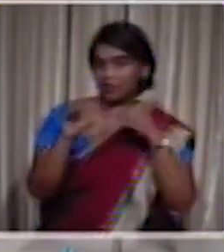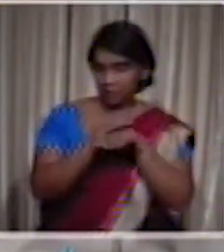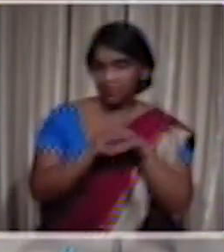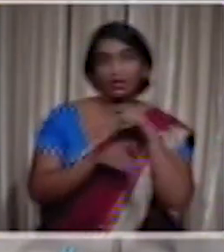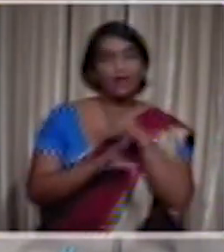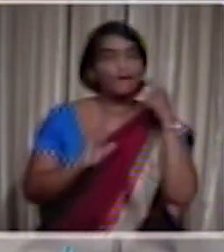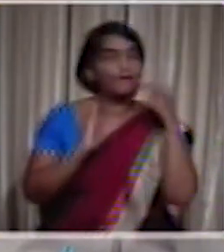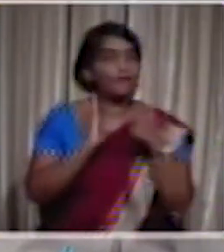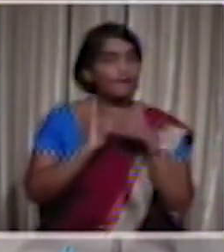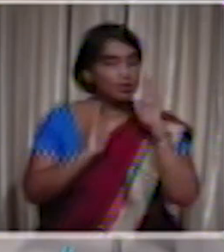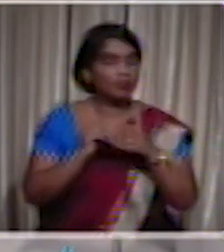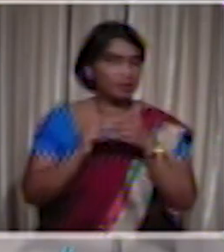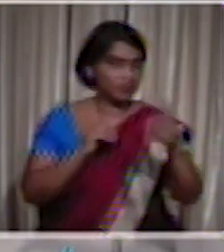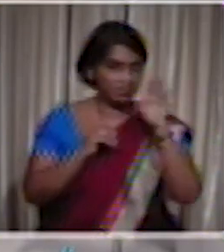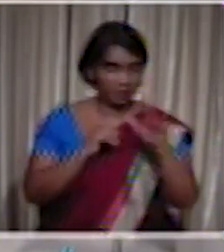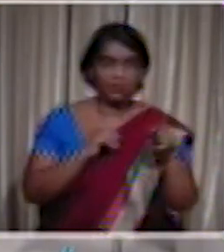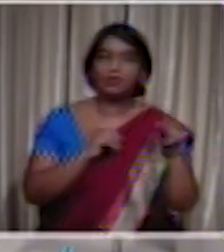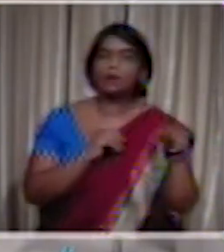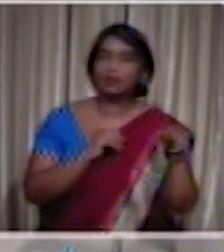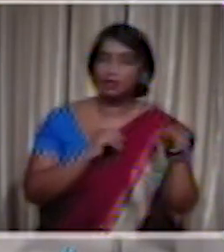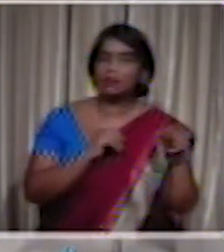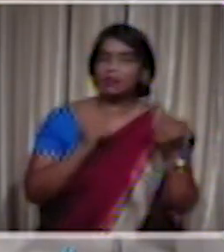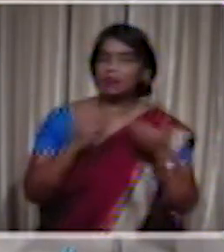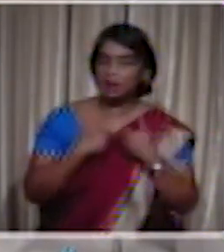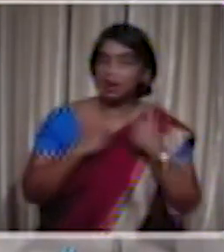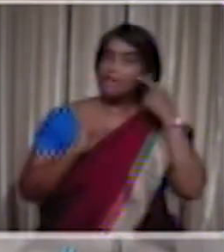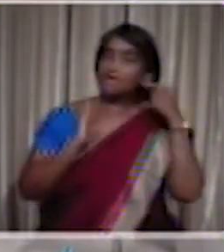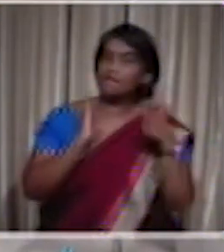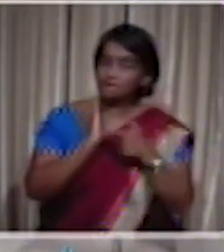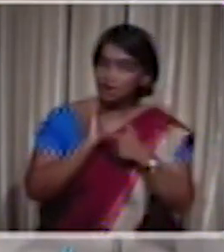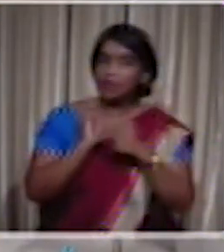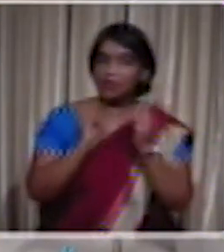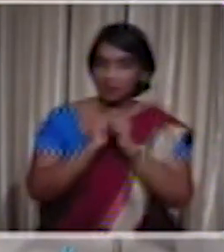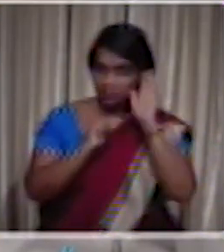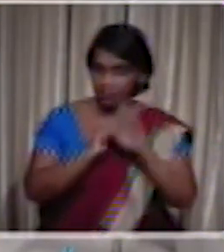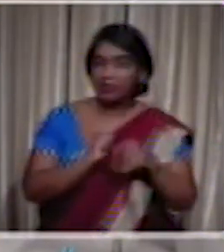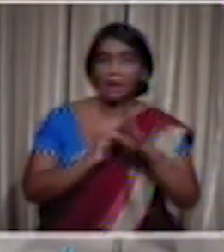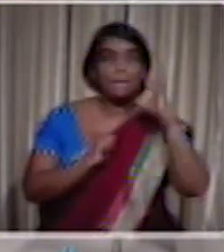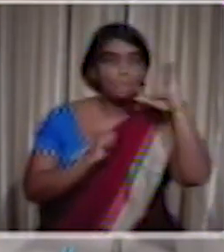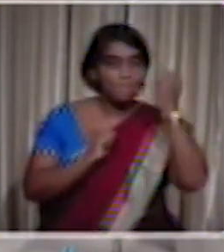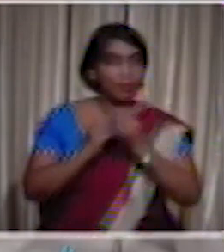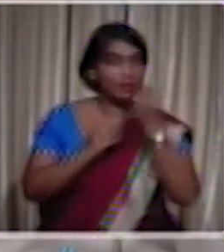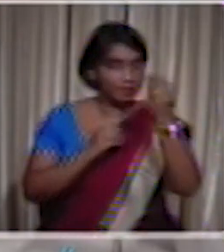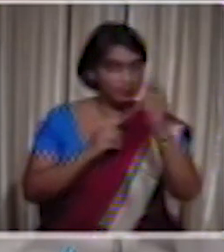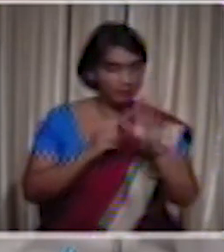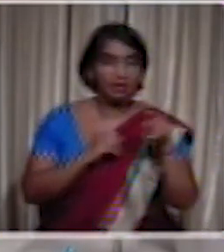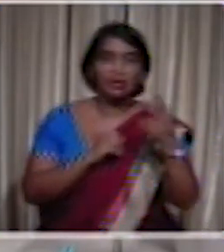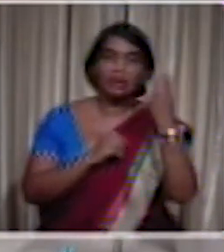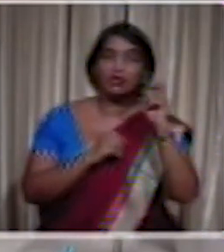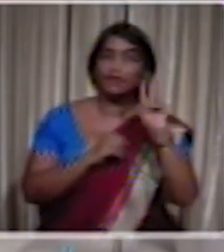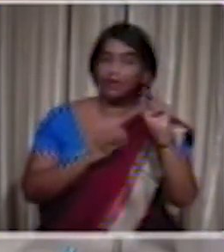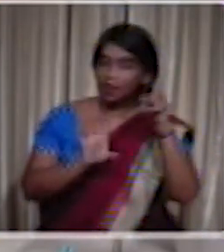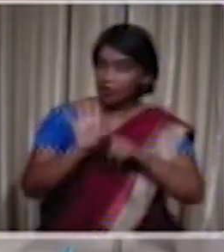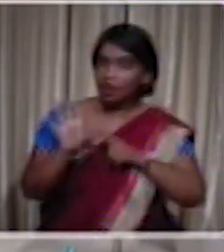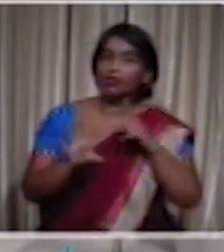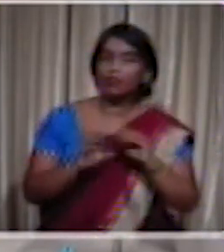දැන් විභාග පැවැත්වීම ගැන ගත්තොත් අපි විභාග පවත්වල ප්‍රතිපාල දීම සඳහා 2020 වර්ෂයේ